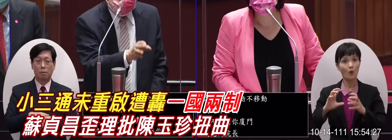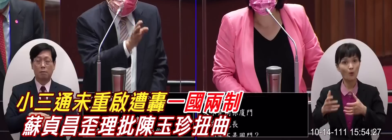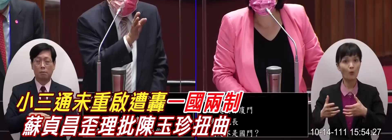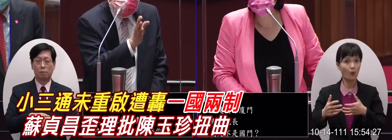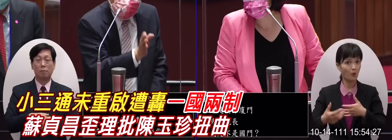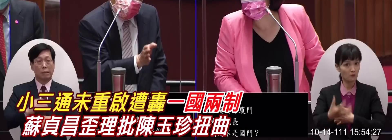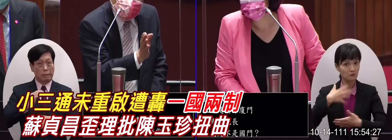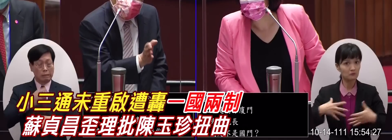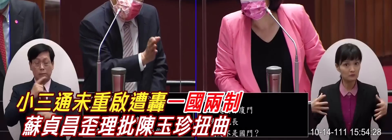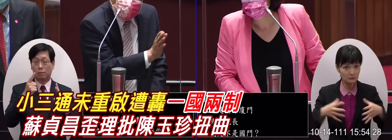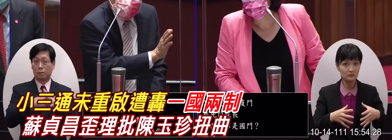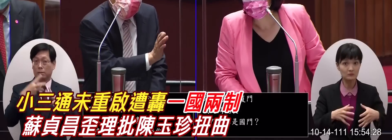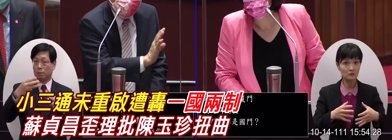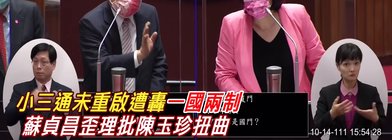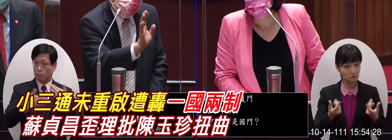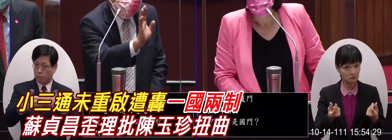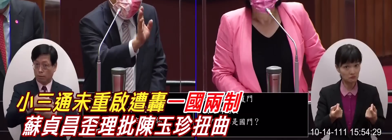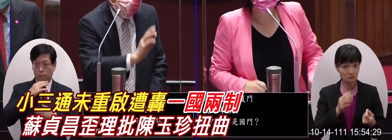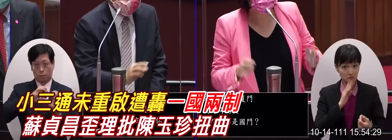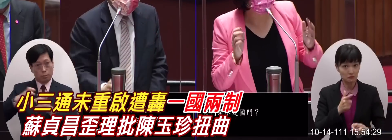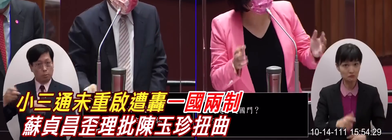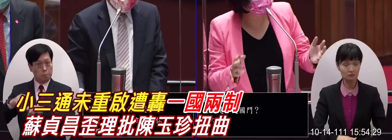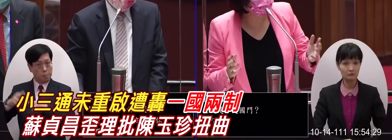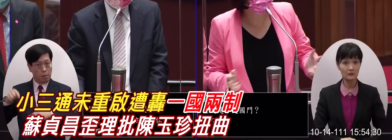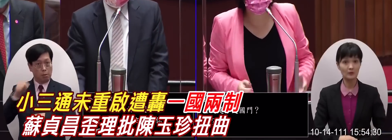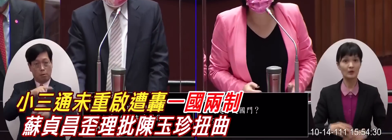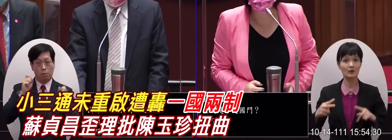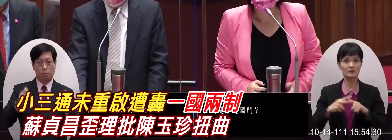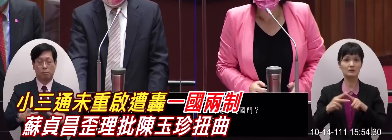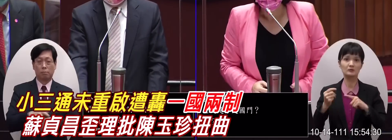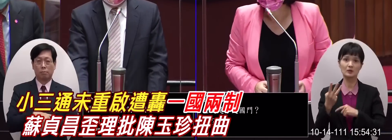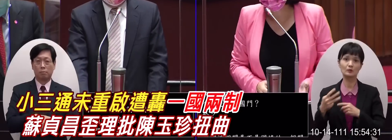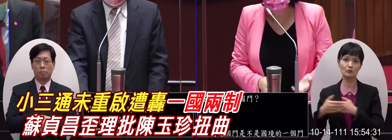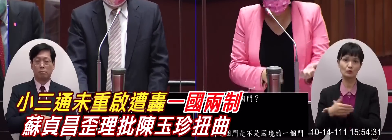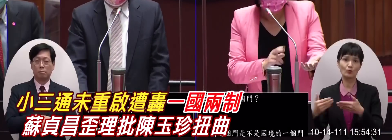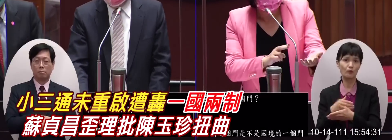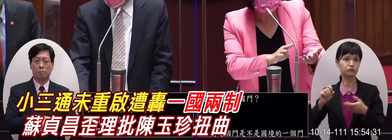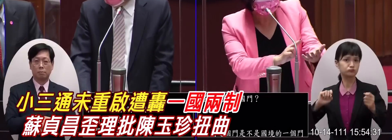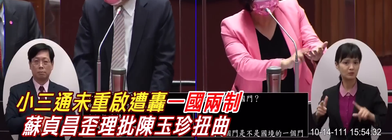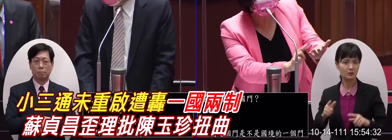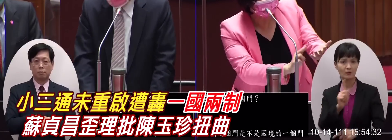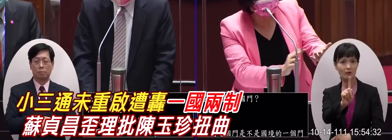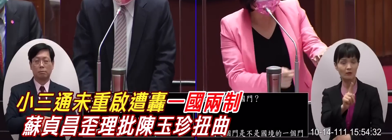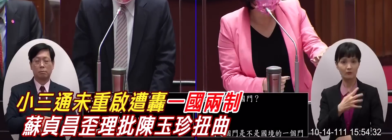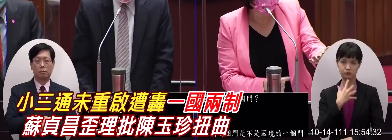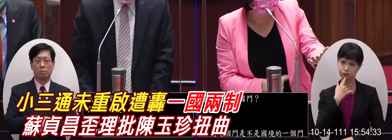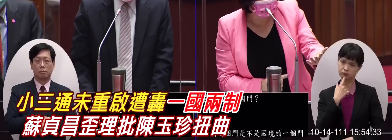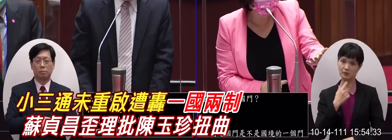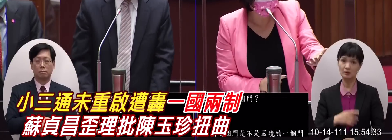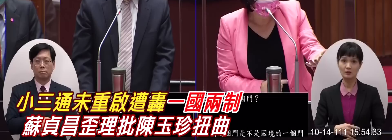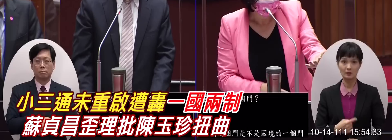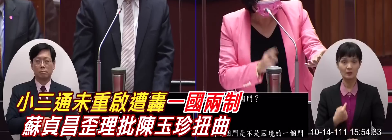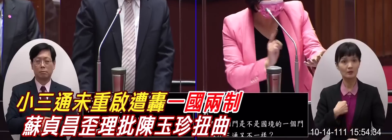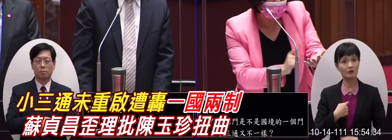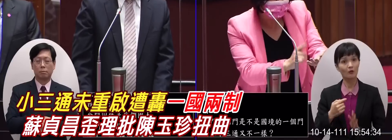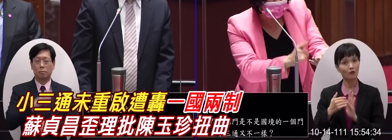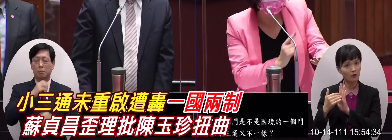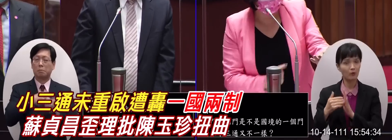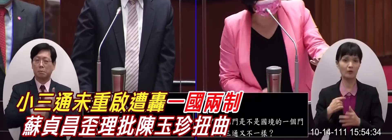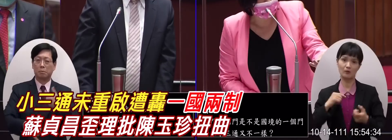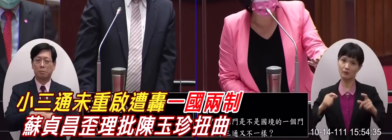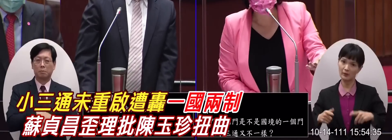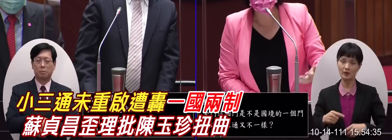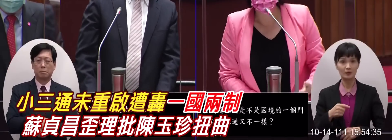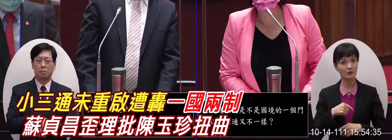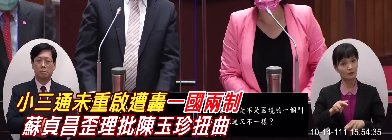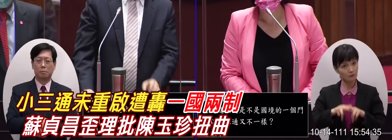门？ 但小三通跟国际开放， 所以小三通又不一样。怎样？要防卫的时候我们也不一样，要开放的时候